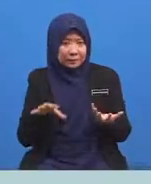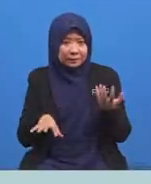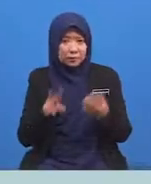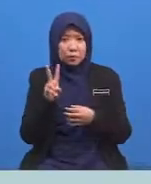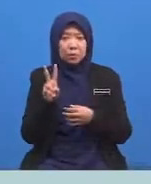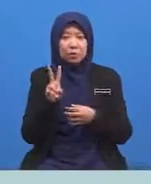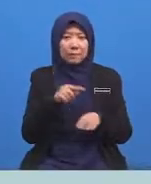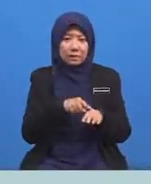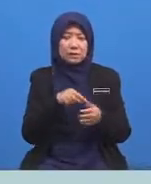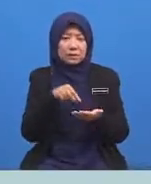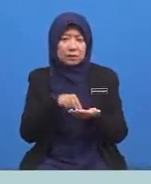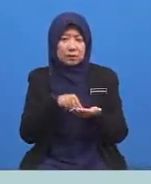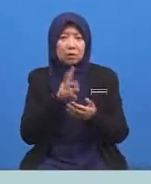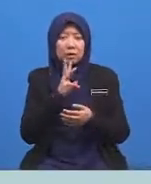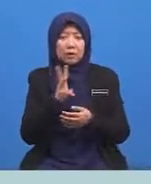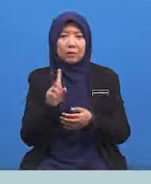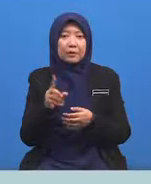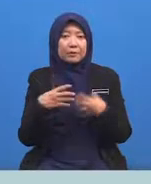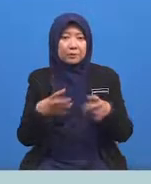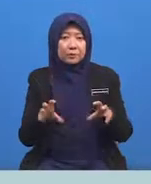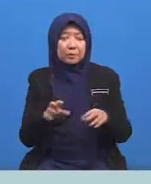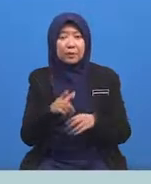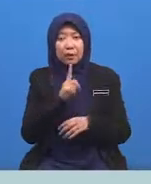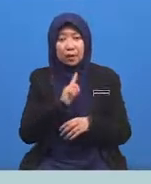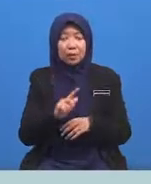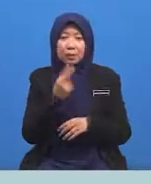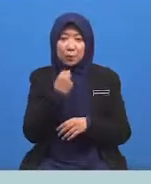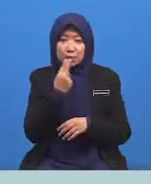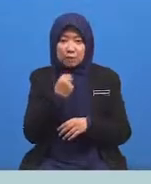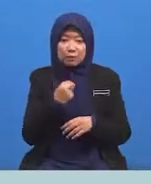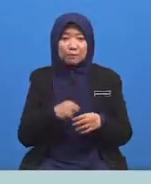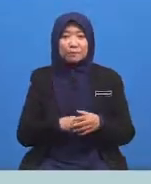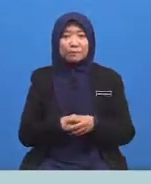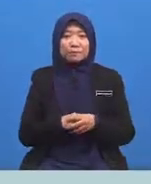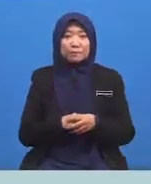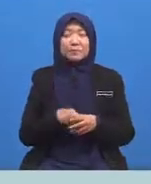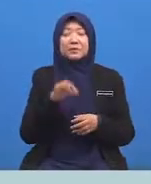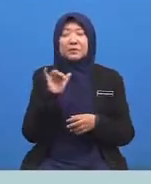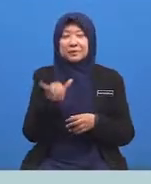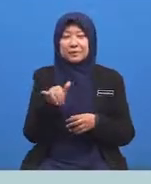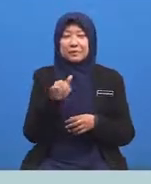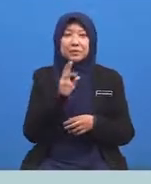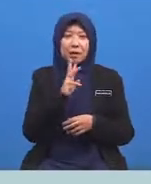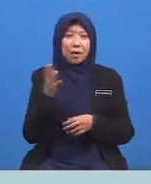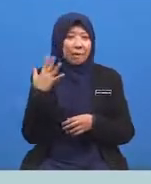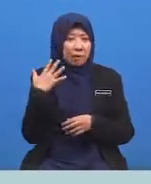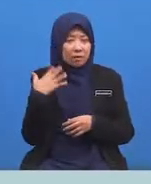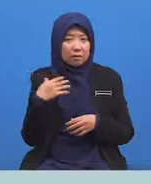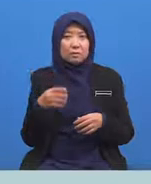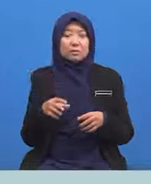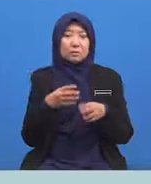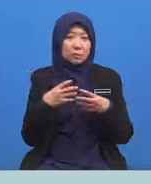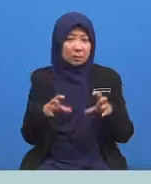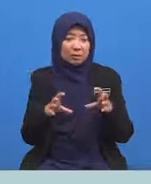Bandingkan kedua-dua masa ini. Air yang manakah cepat melarutkan gula? Ya, air